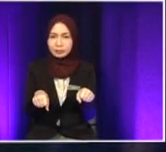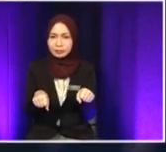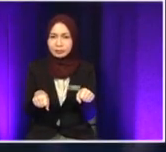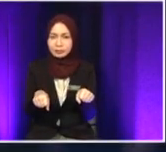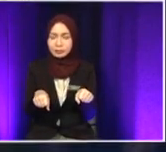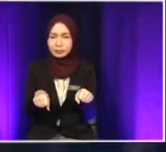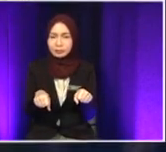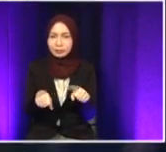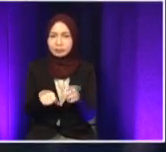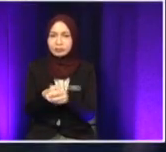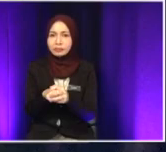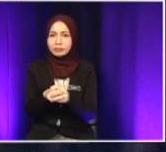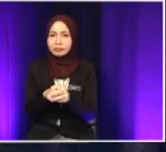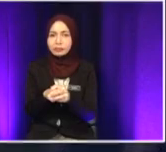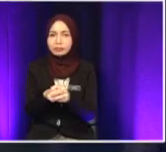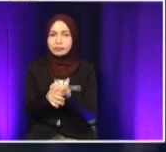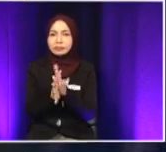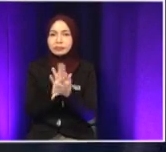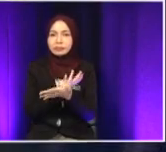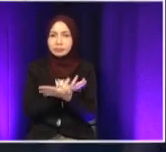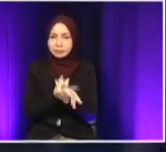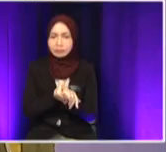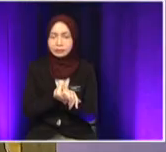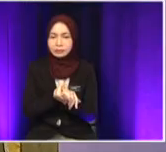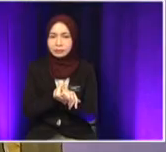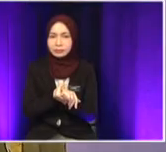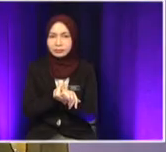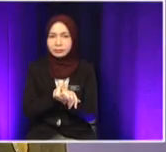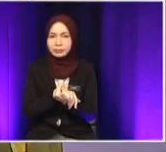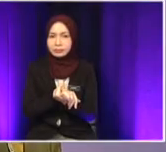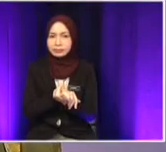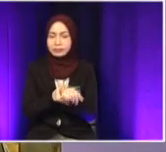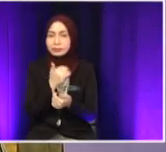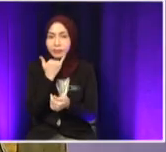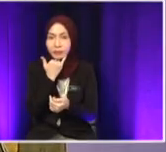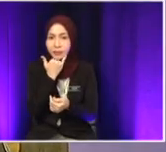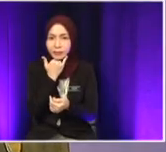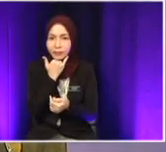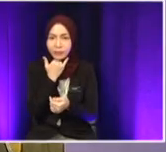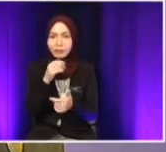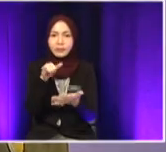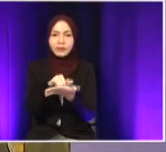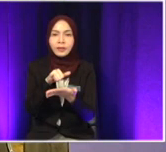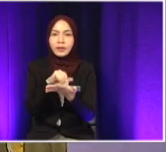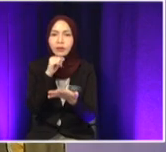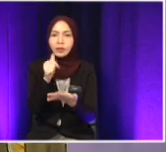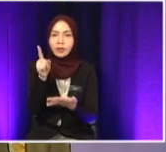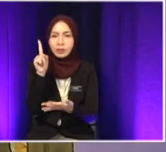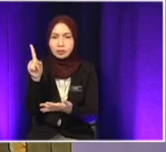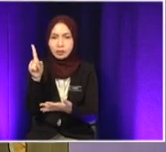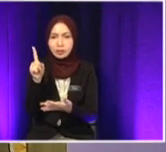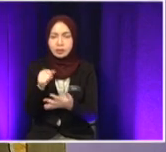kita kalau mengganggu orang lain itu bukan satu etika adalah Islam